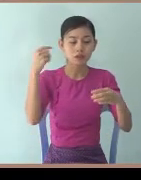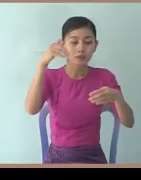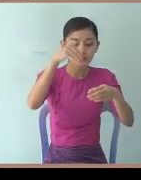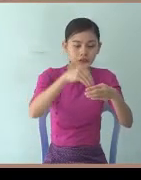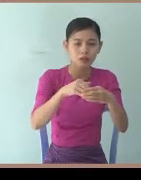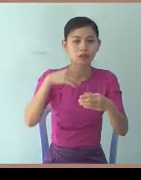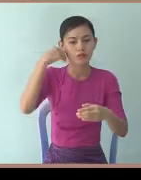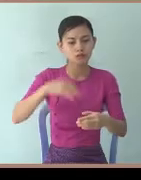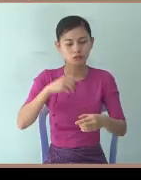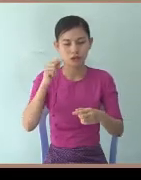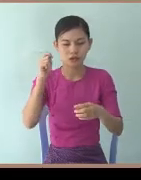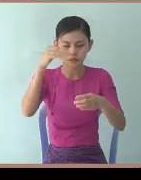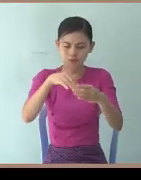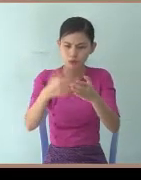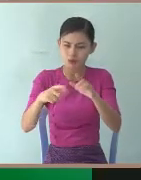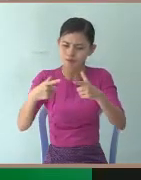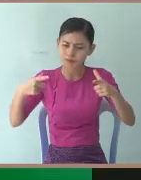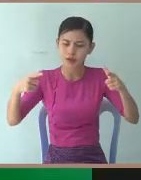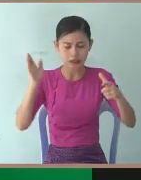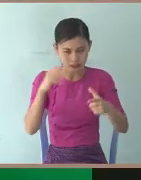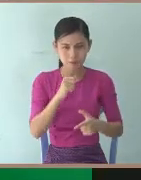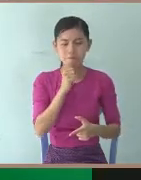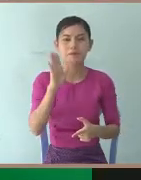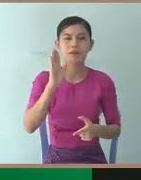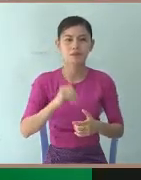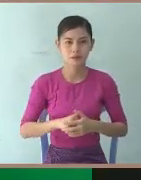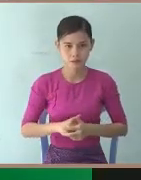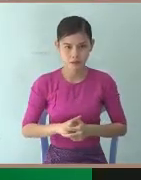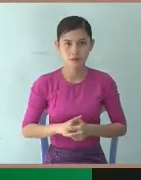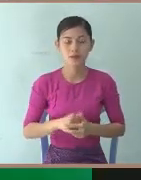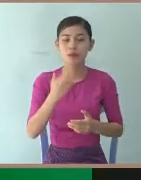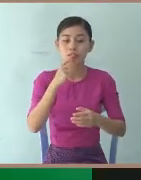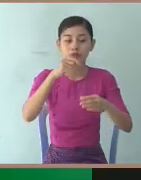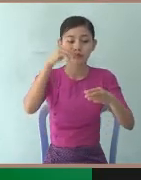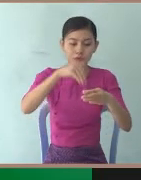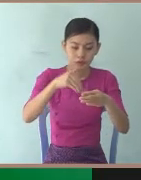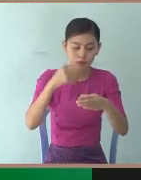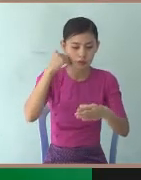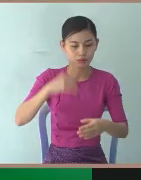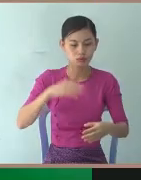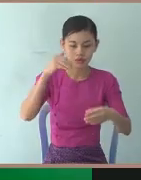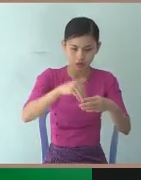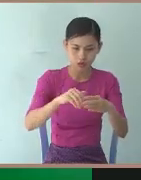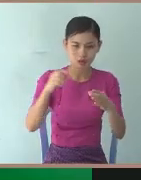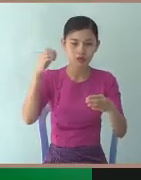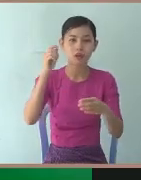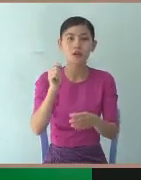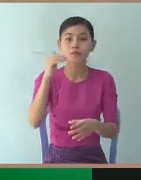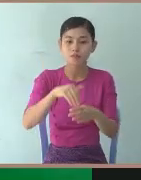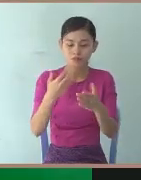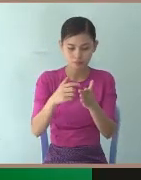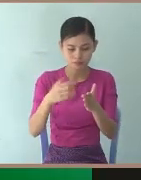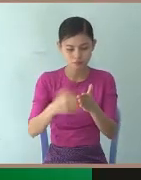အမှတ်ခံတဲ့ဒီကိုဖြစ်ပါတယ်လူငယ်တွေရဲ့အလုတ်ကံအခွင့်အလမ်းမြင့်တက်လာတဲ့ညတကယ်ကျွမ်းကျင်